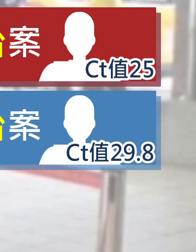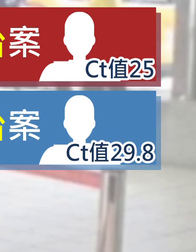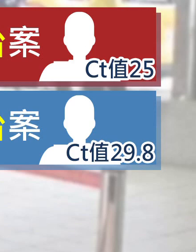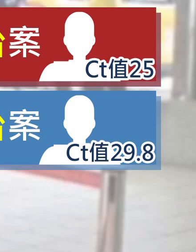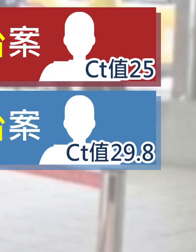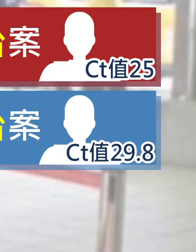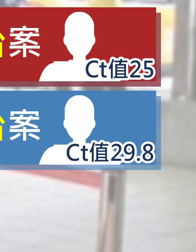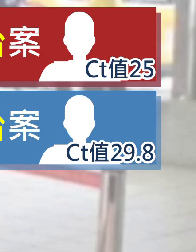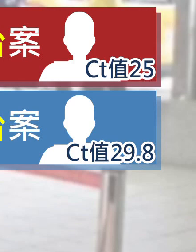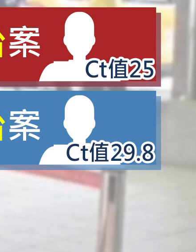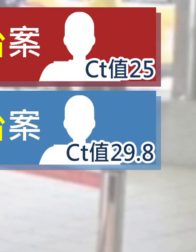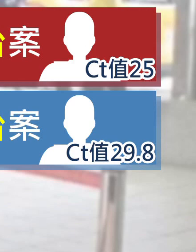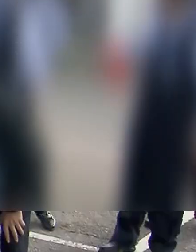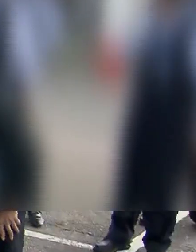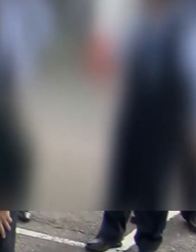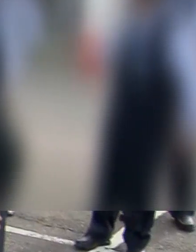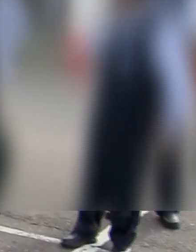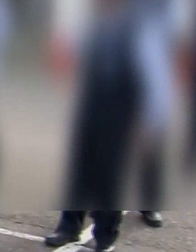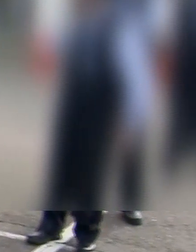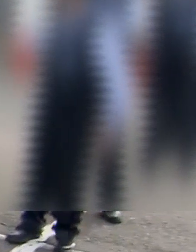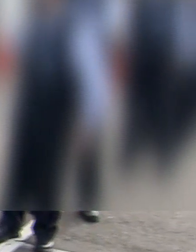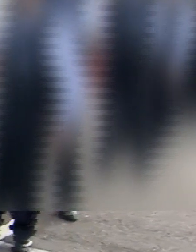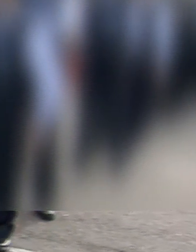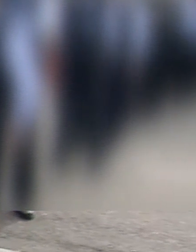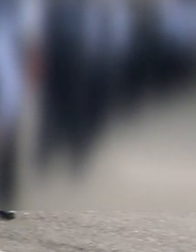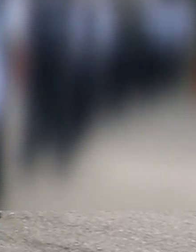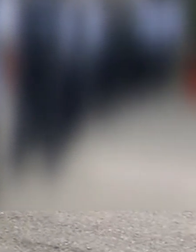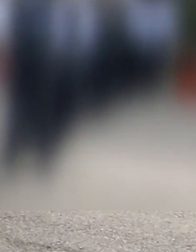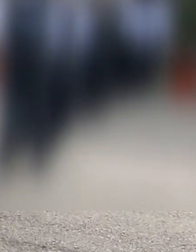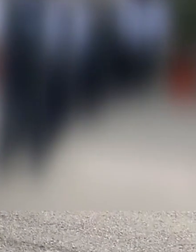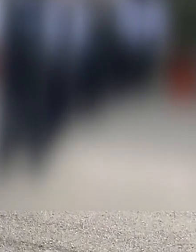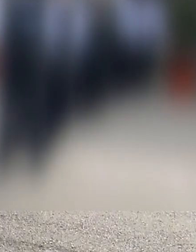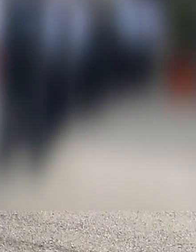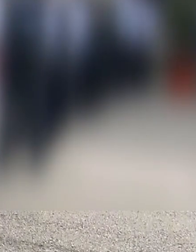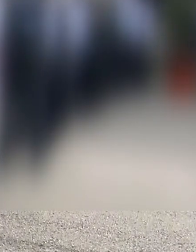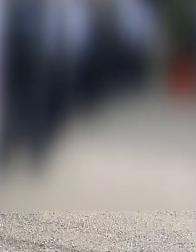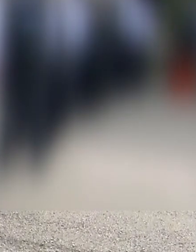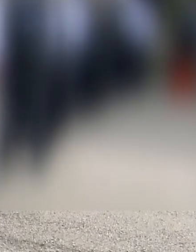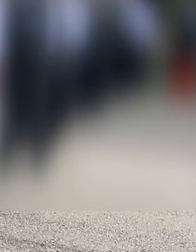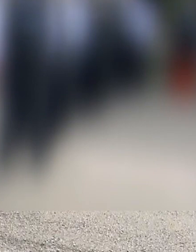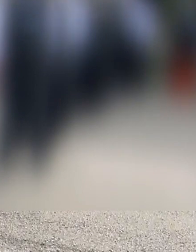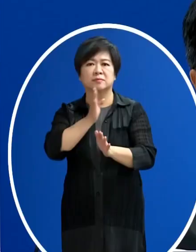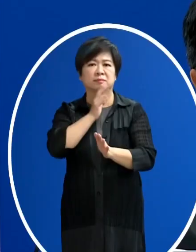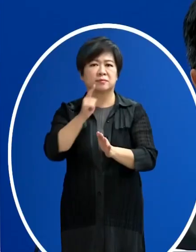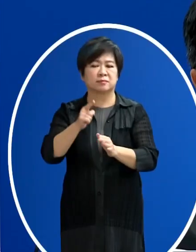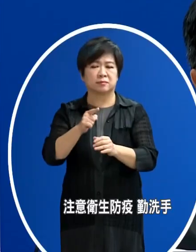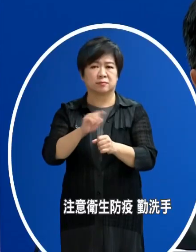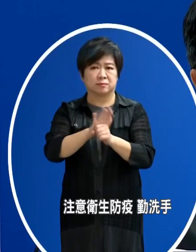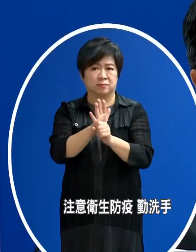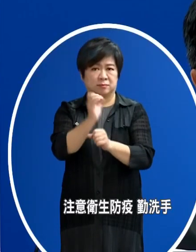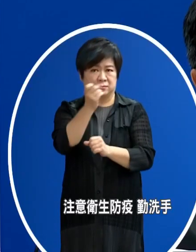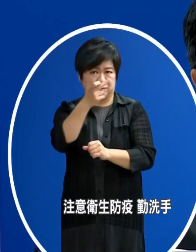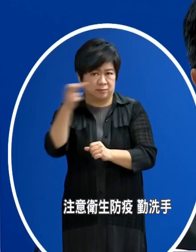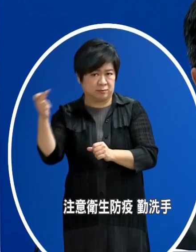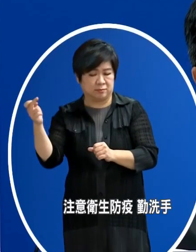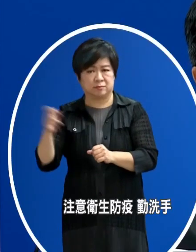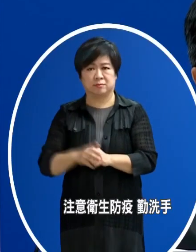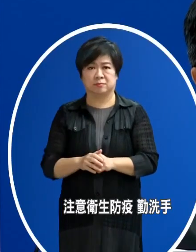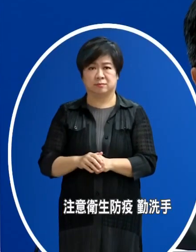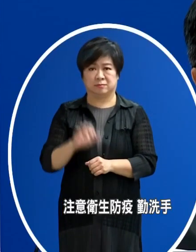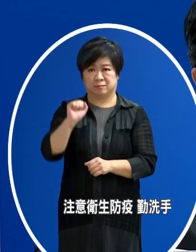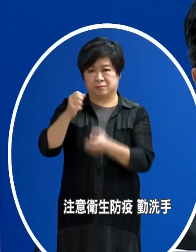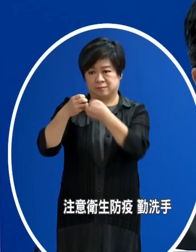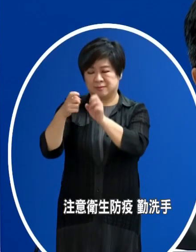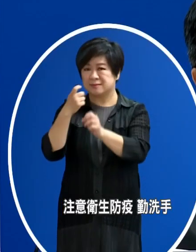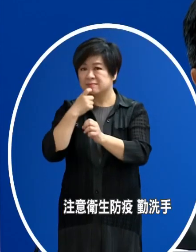境的确诊者，当然也不能排除可能是按17230员工传染给防疫计程车驾驶。 还没有完整的这个 S 蛋